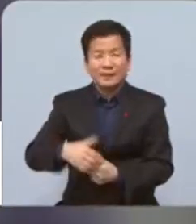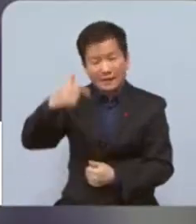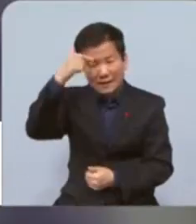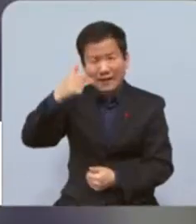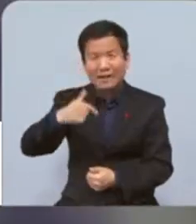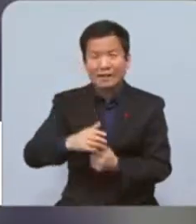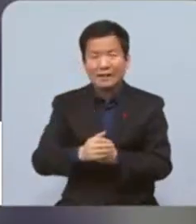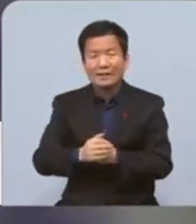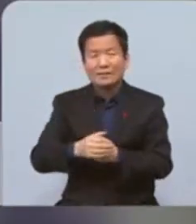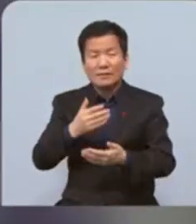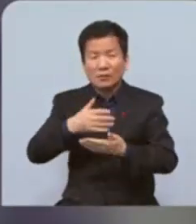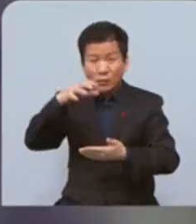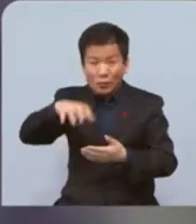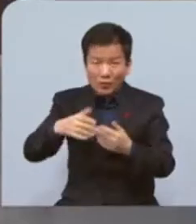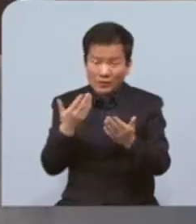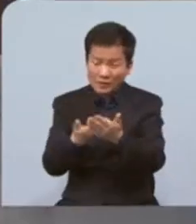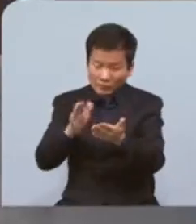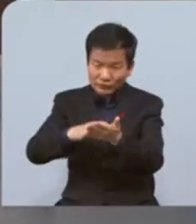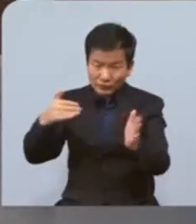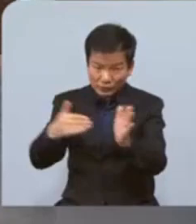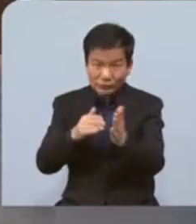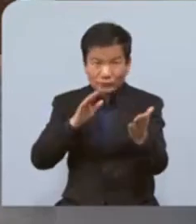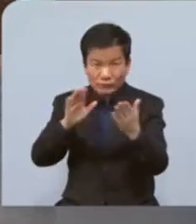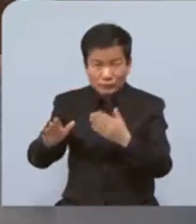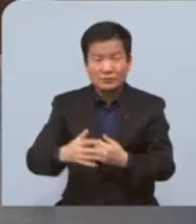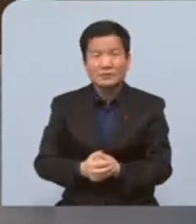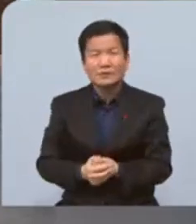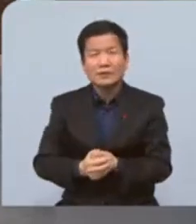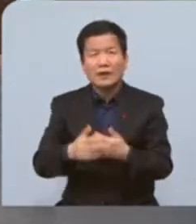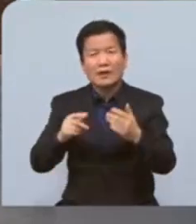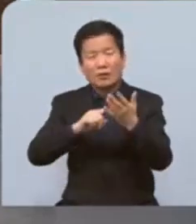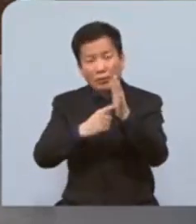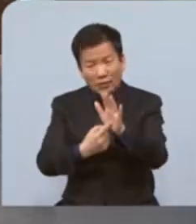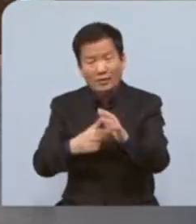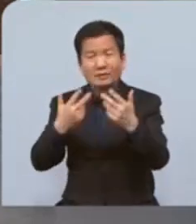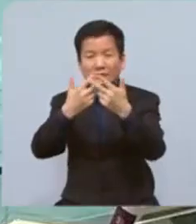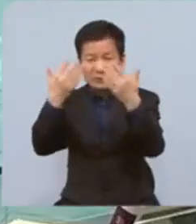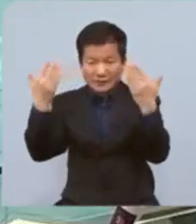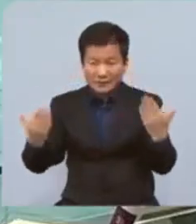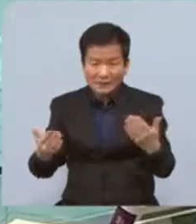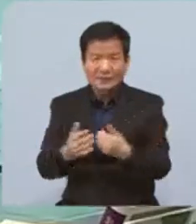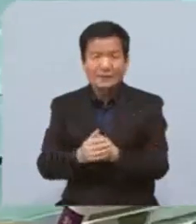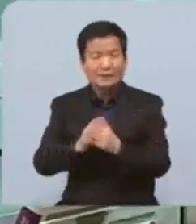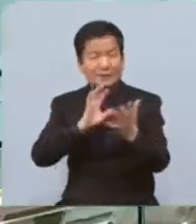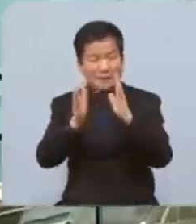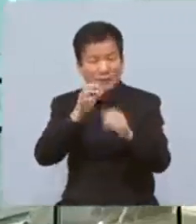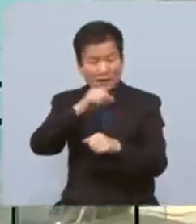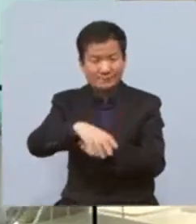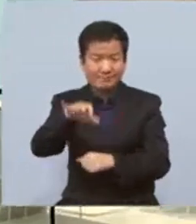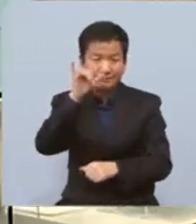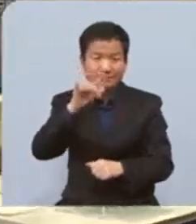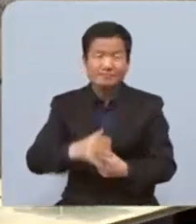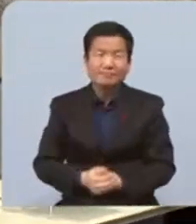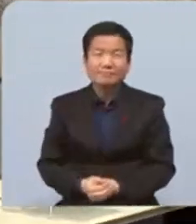향토 민족전시관을 리모델링한 영동문학관은 공연장과 전시실, 세미나실 등을